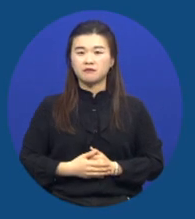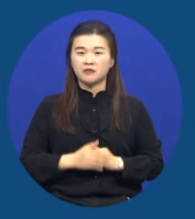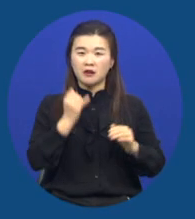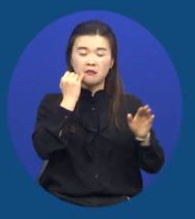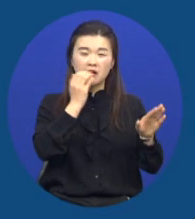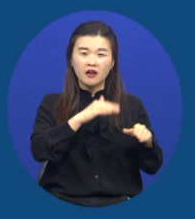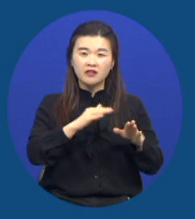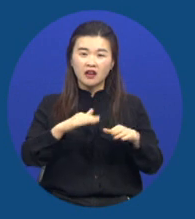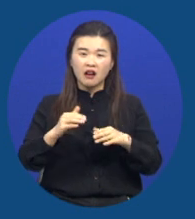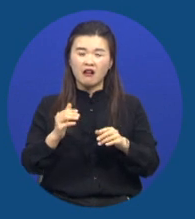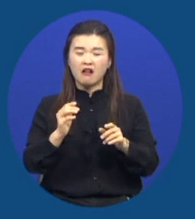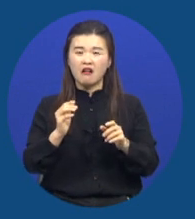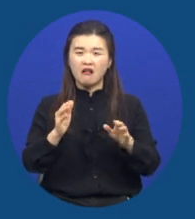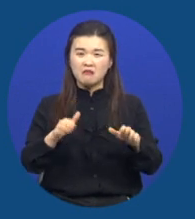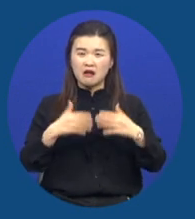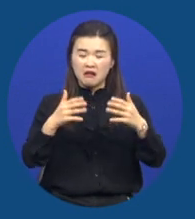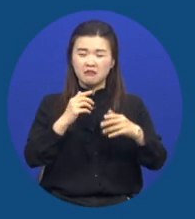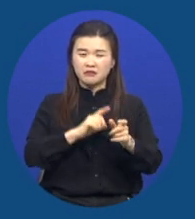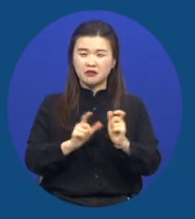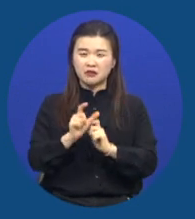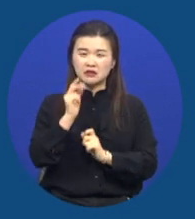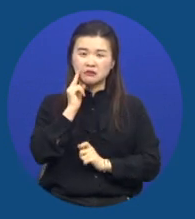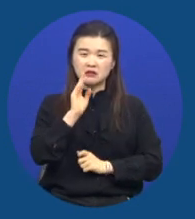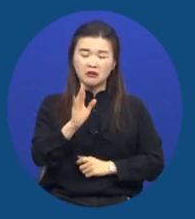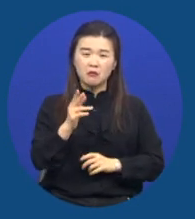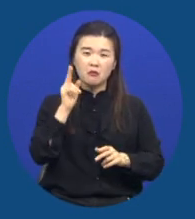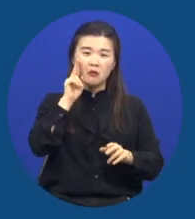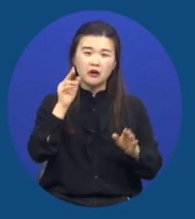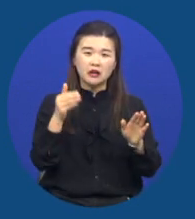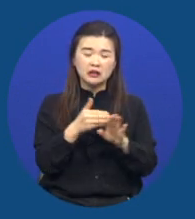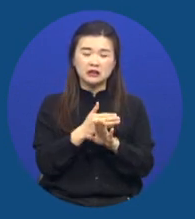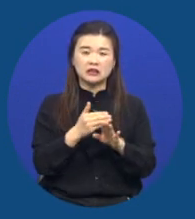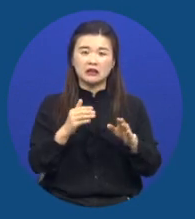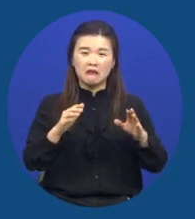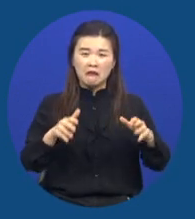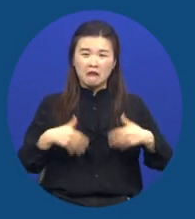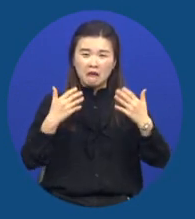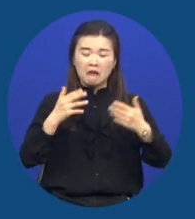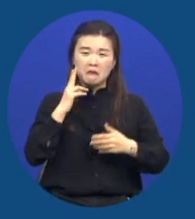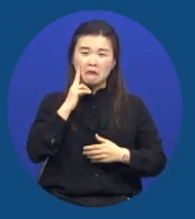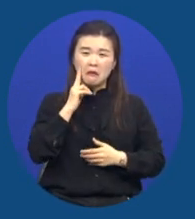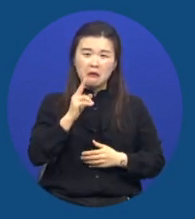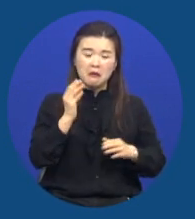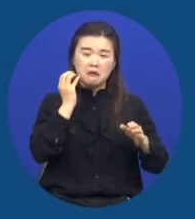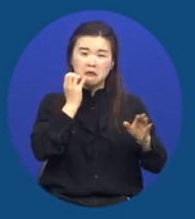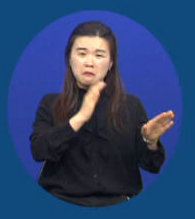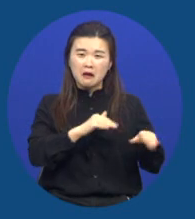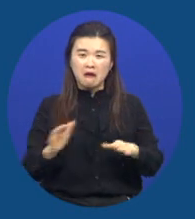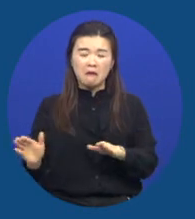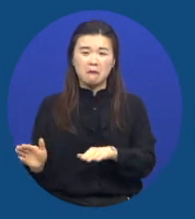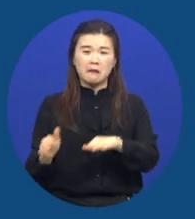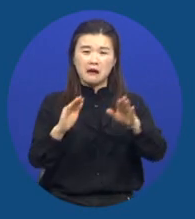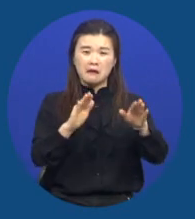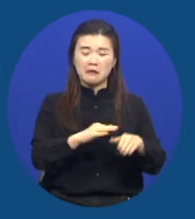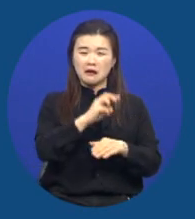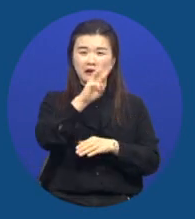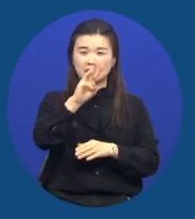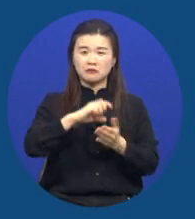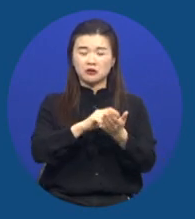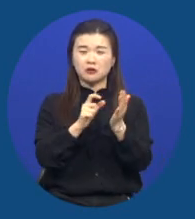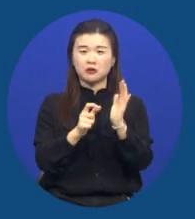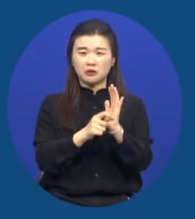바다에도 바람이 점차 강해지게 씁니다 모레까지 강풍으로 인해 대부분의 상에서 물결이 최고 3m 까지 매우 높게